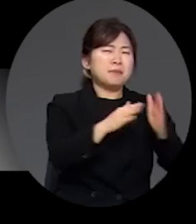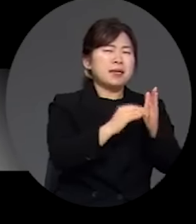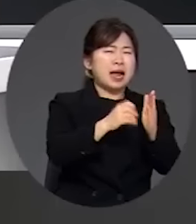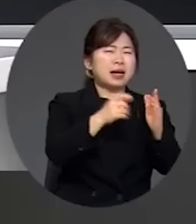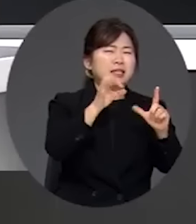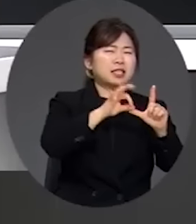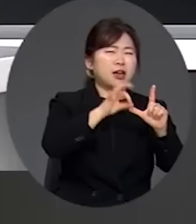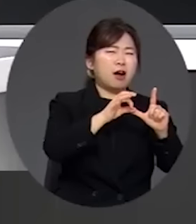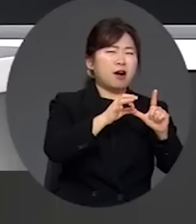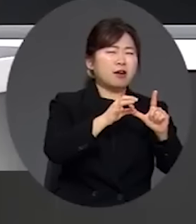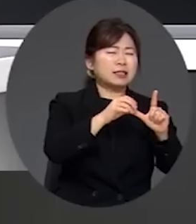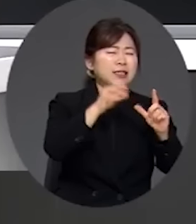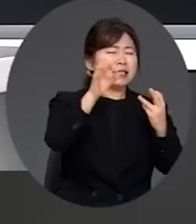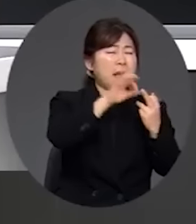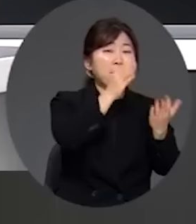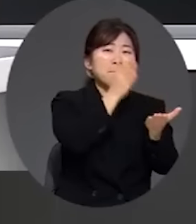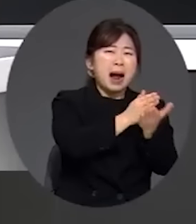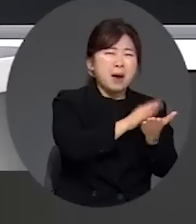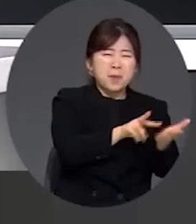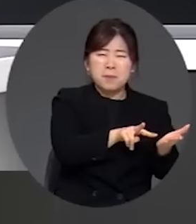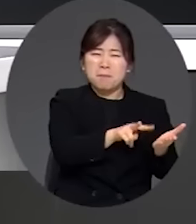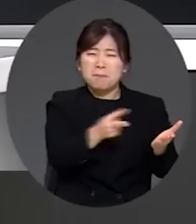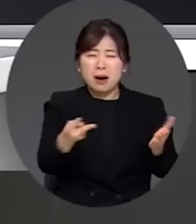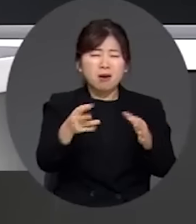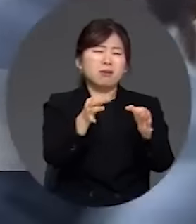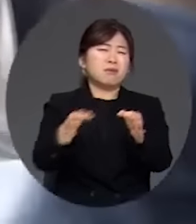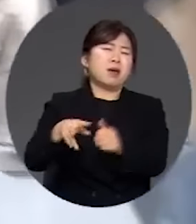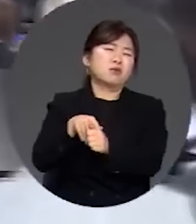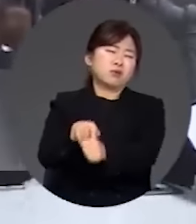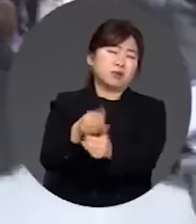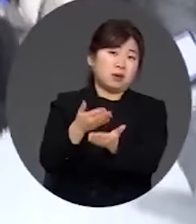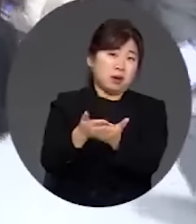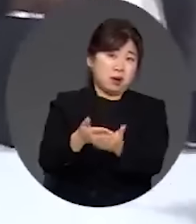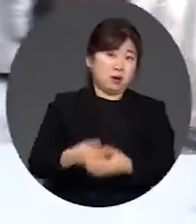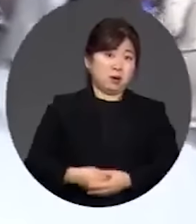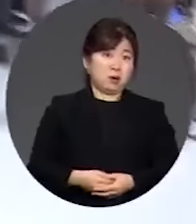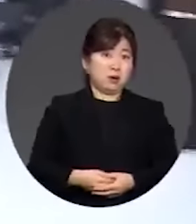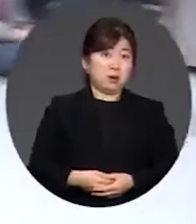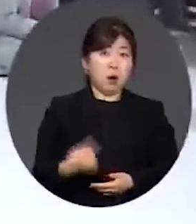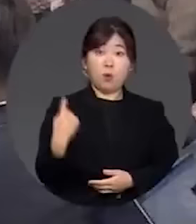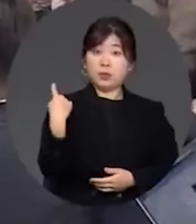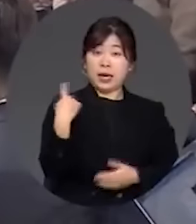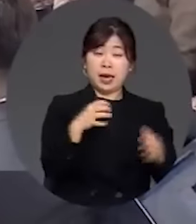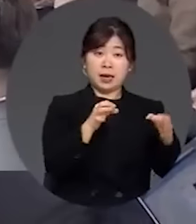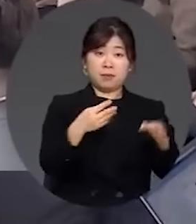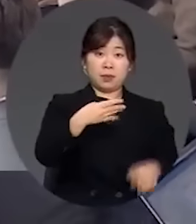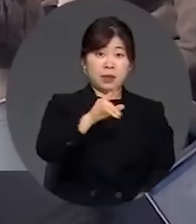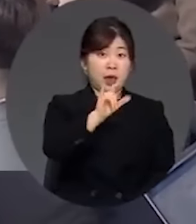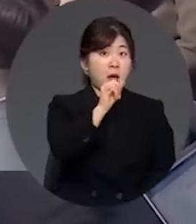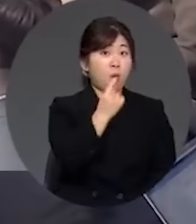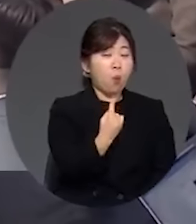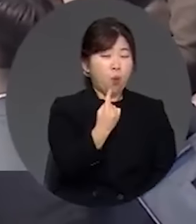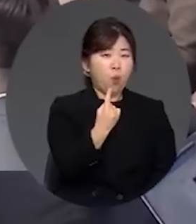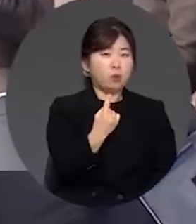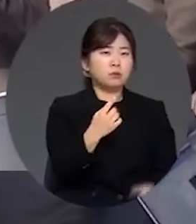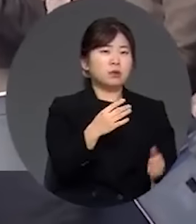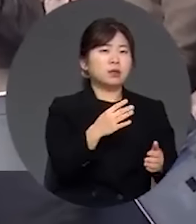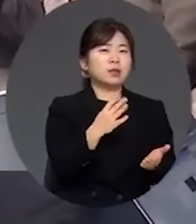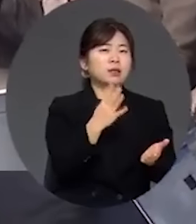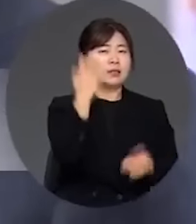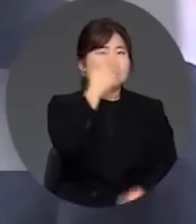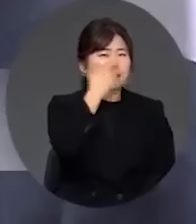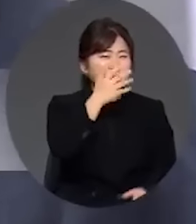변경해 김해지역에 출마해 달라고 요청했습니다 삼선 김태호 의원에게 산청함양 거창합천